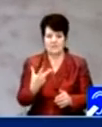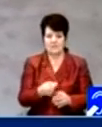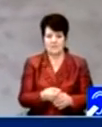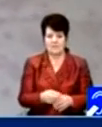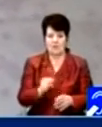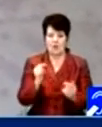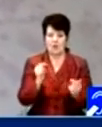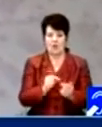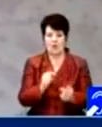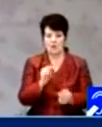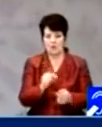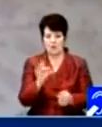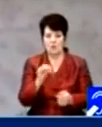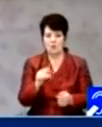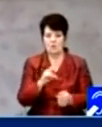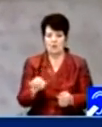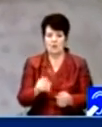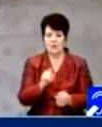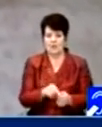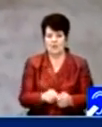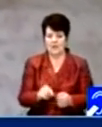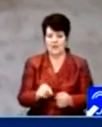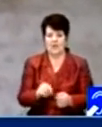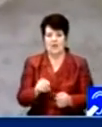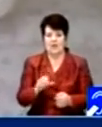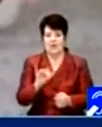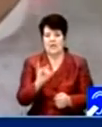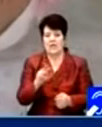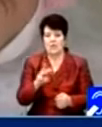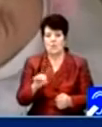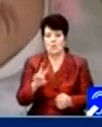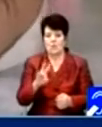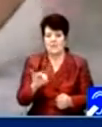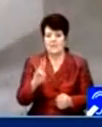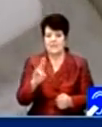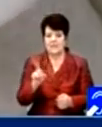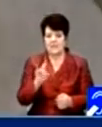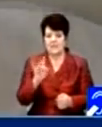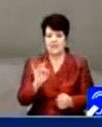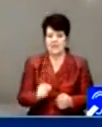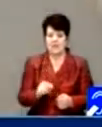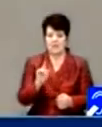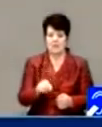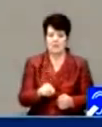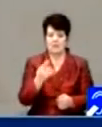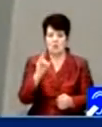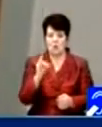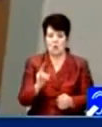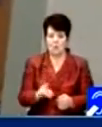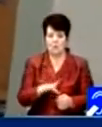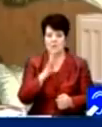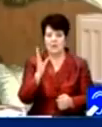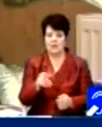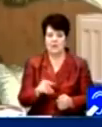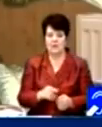rujeolei conform Programului Național de Imunizare. Revaccinarea la 7 ani se făcea în luna septembrie, deci după ce copiii erau matriculați în